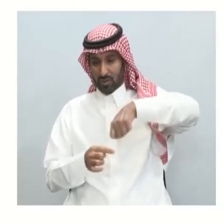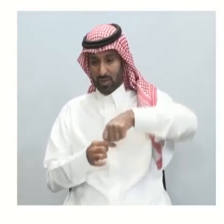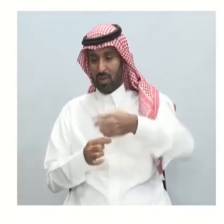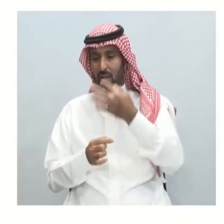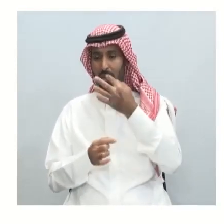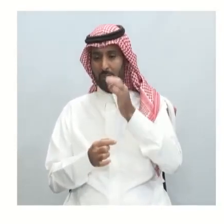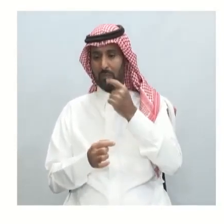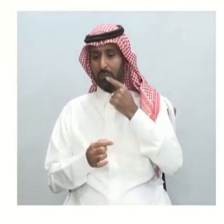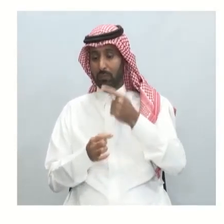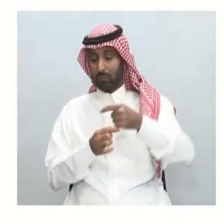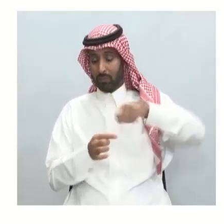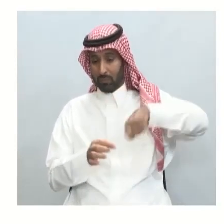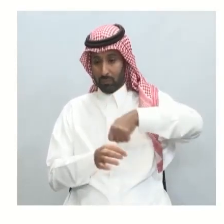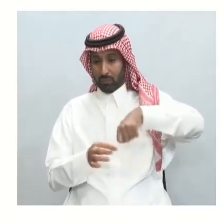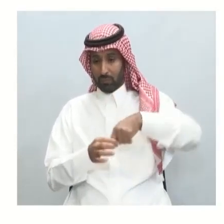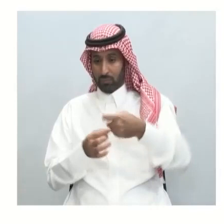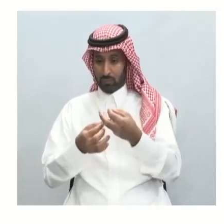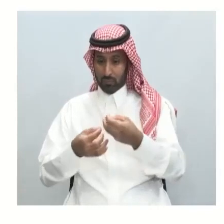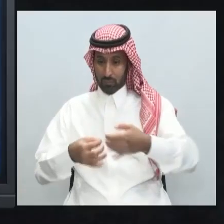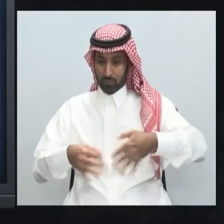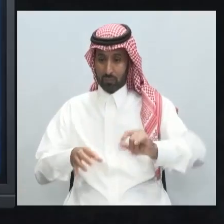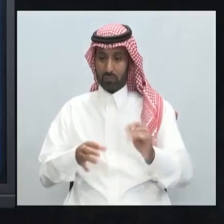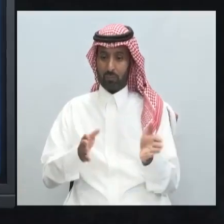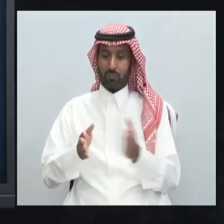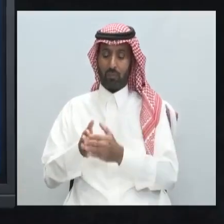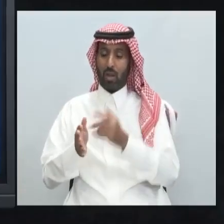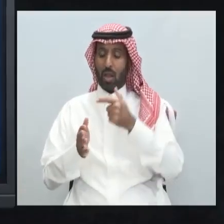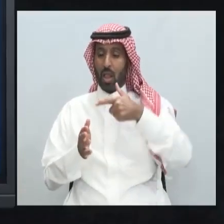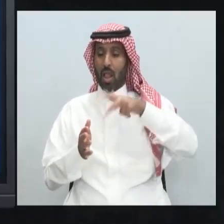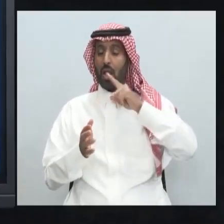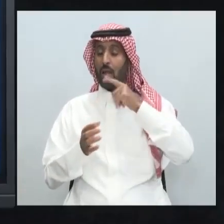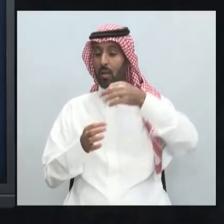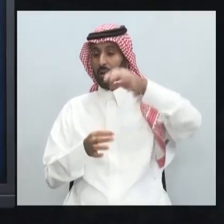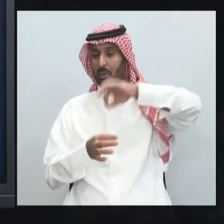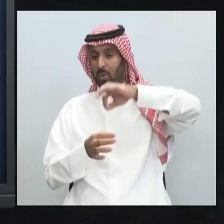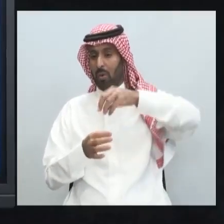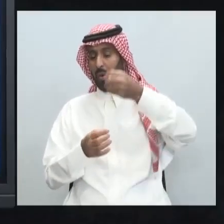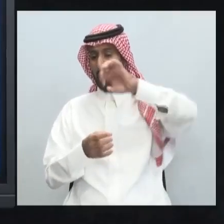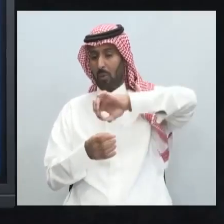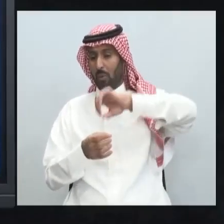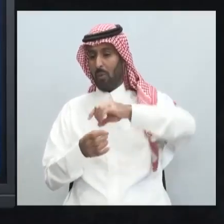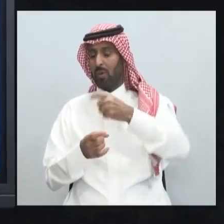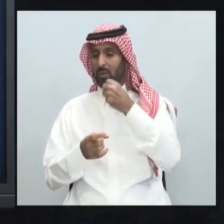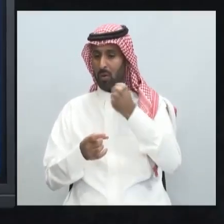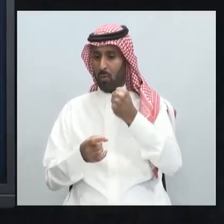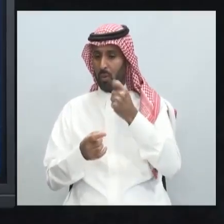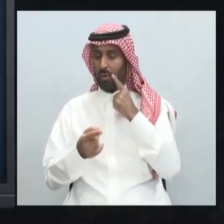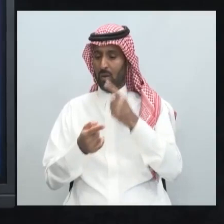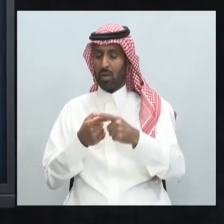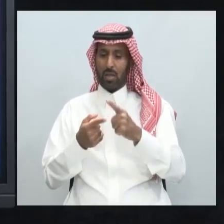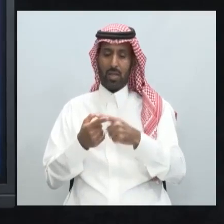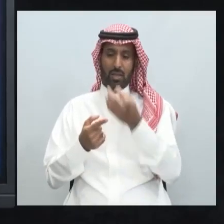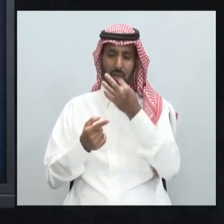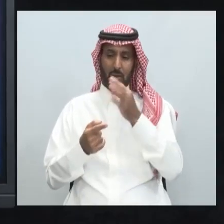والملح لانه ايوني لا ينصهر فالروابط في الملح قويه والروابط في السكر ضعيفه فينصر السكر بسرعه